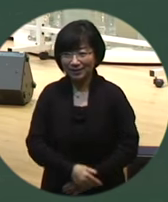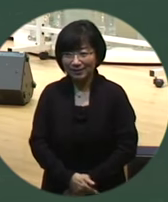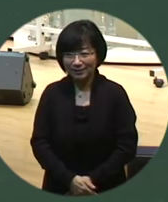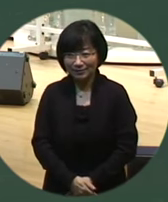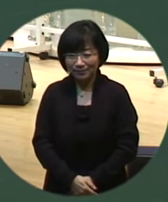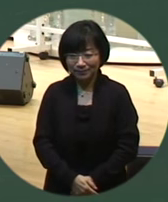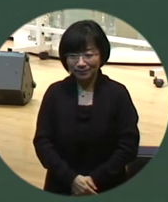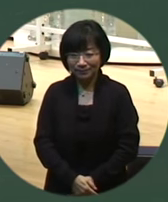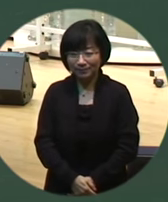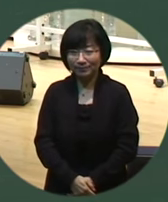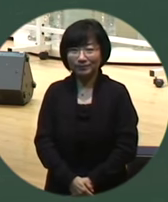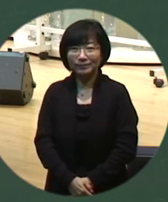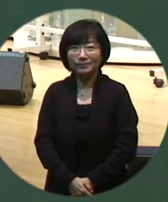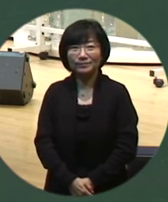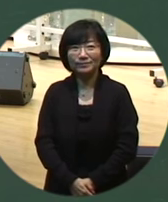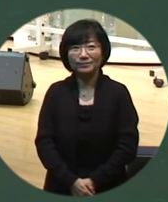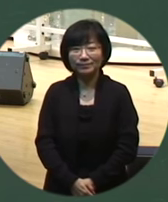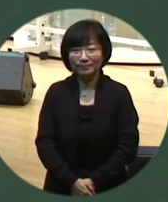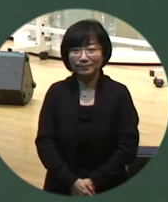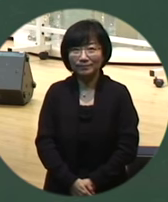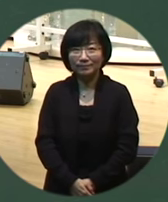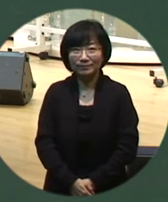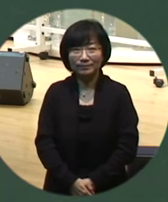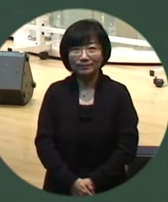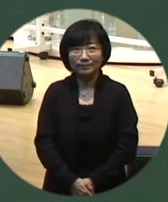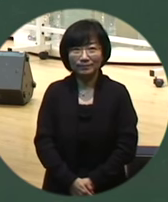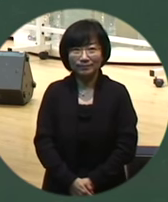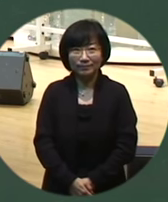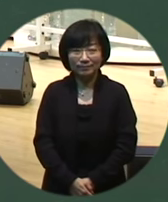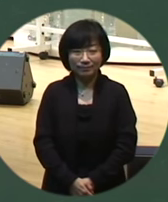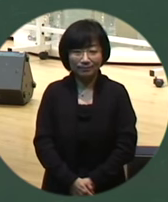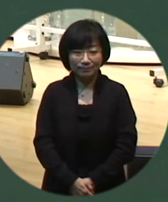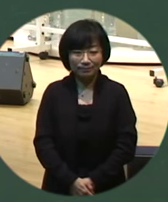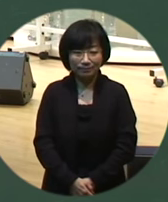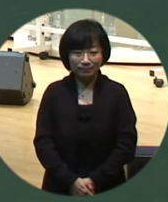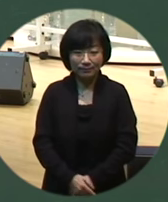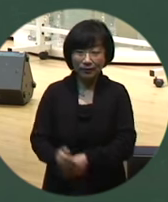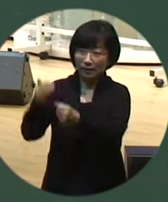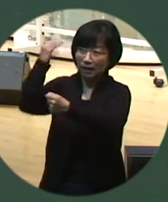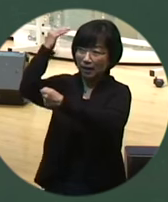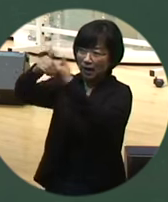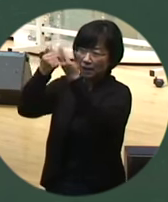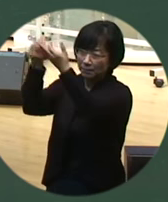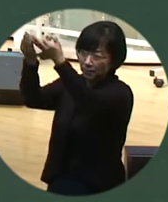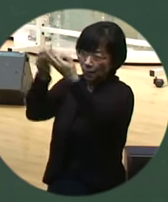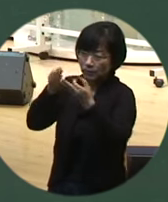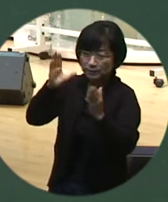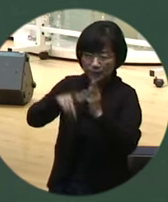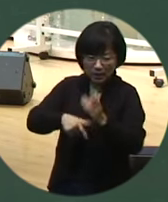righteousness comes from the gospel. 하나님 앞에 의롭게 될 수 있는 것은 복음밖에 없어요. There's only